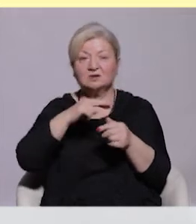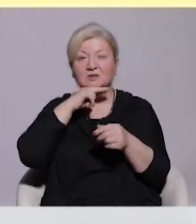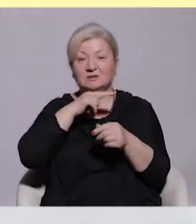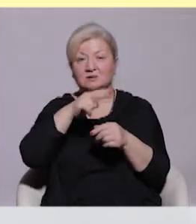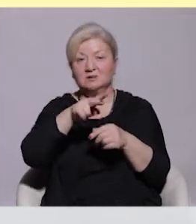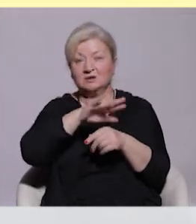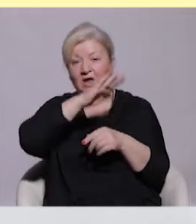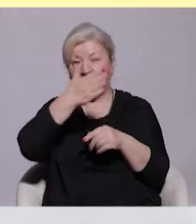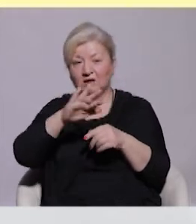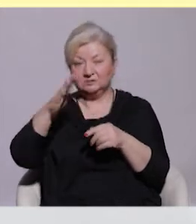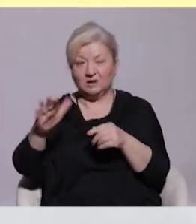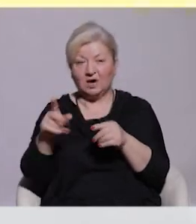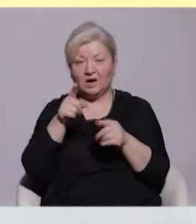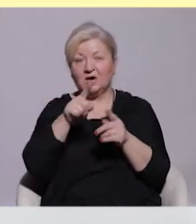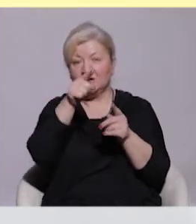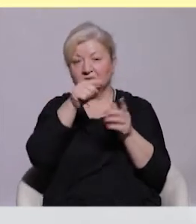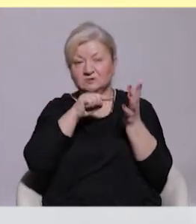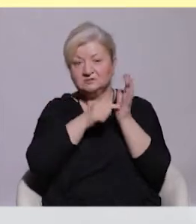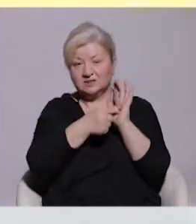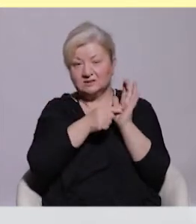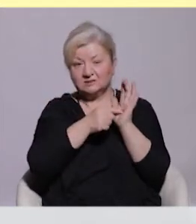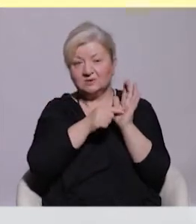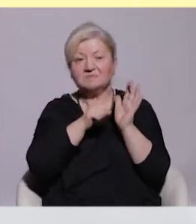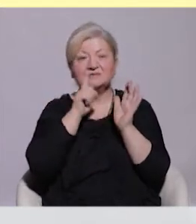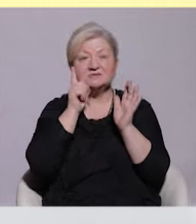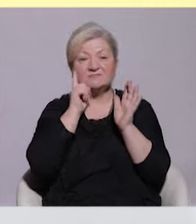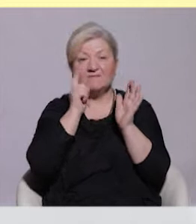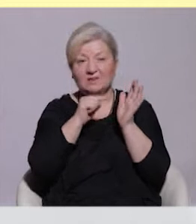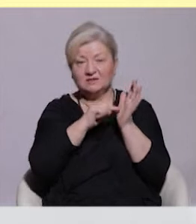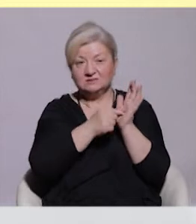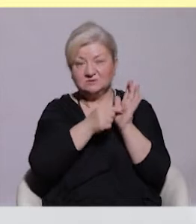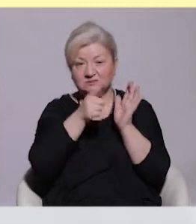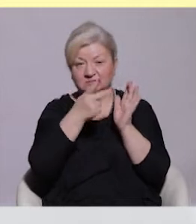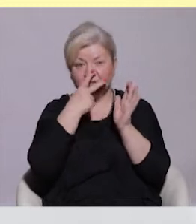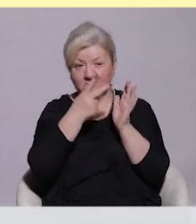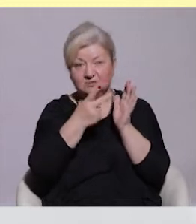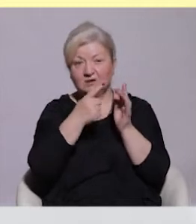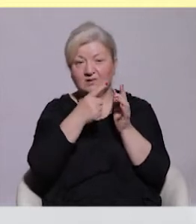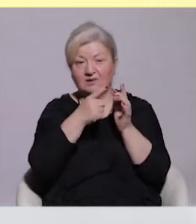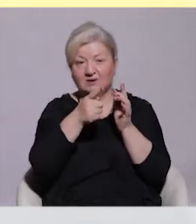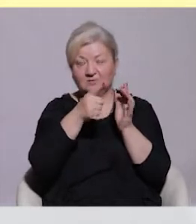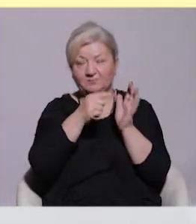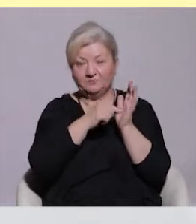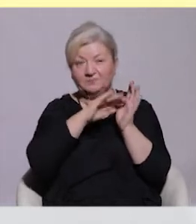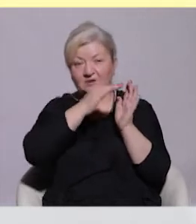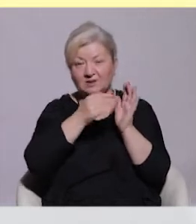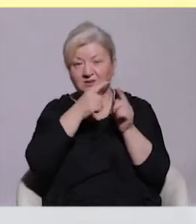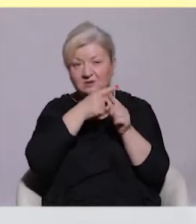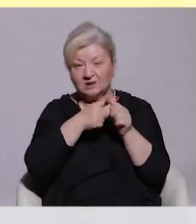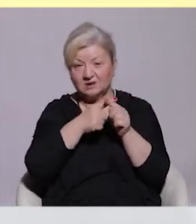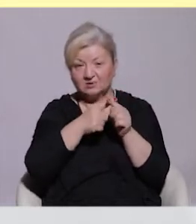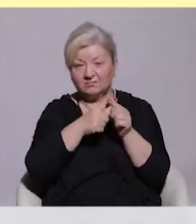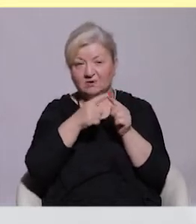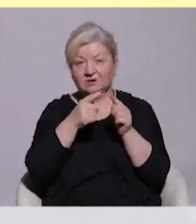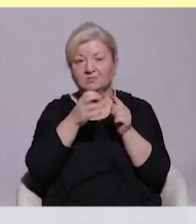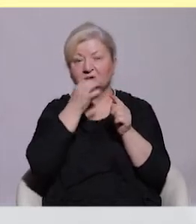ტალღა, აი ამ წერტილი და მწვანე წერტილს ხედავთ, ხო? აი მოდის ეს ტალღის ნახევარია, შემდეგ მეორე